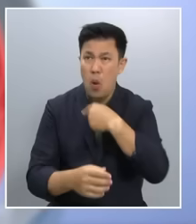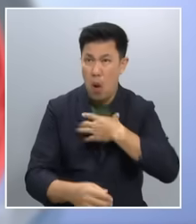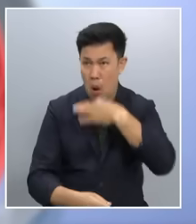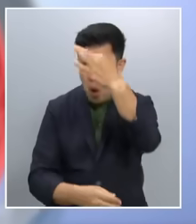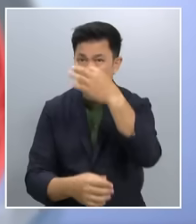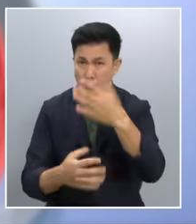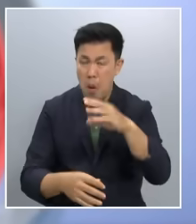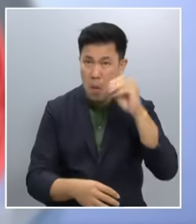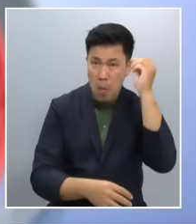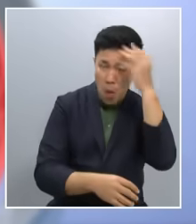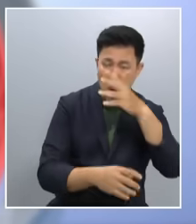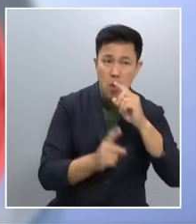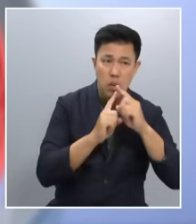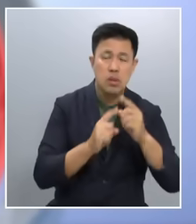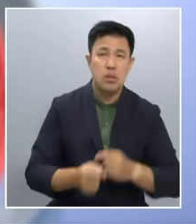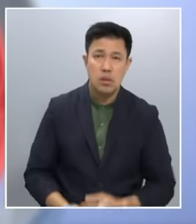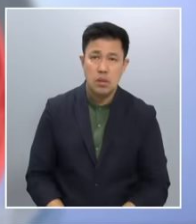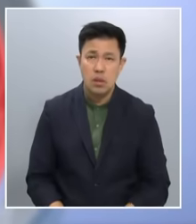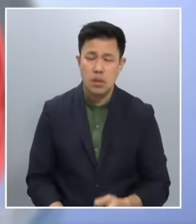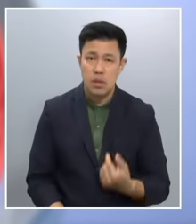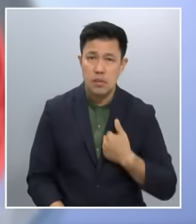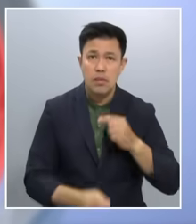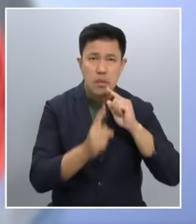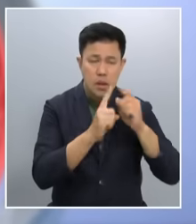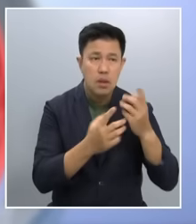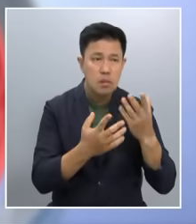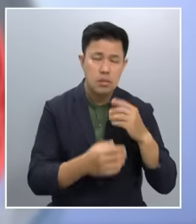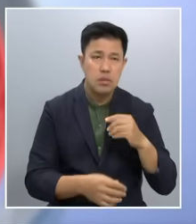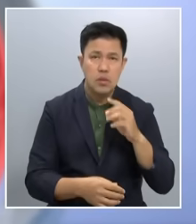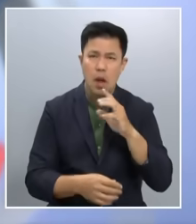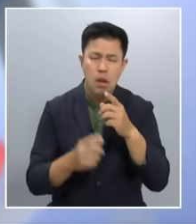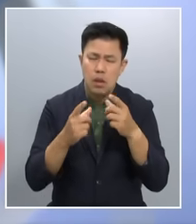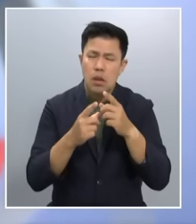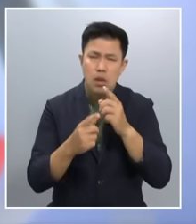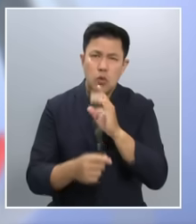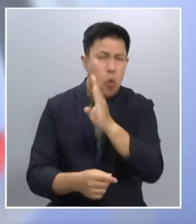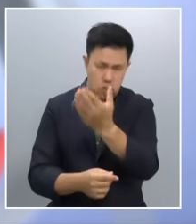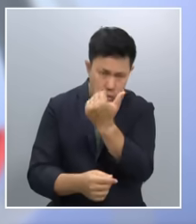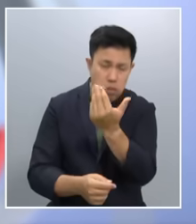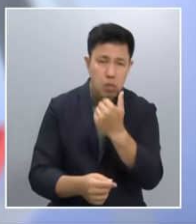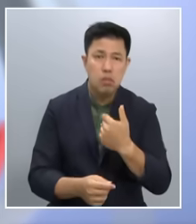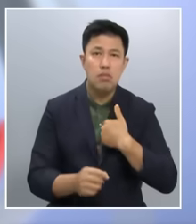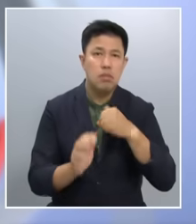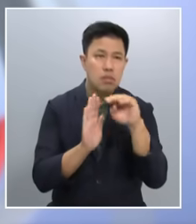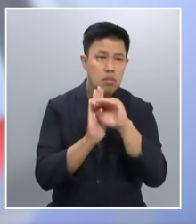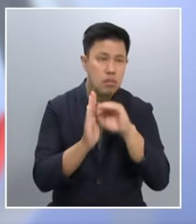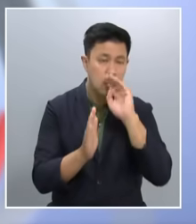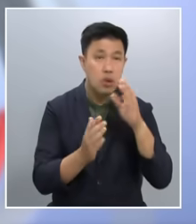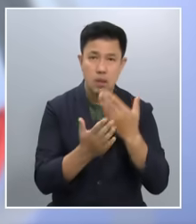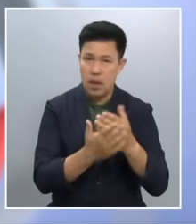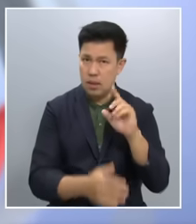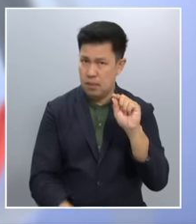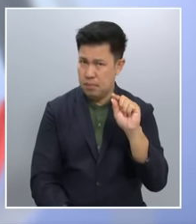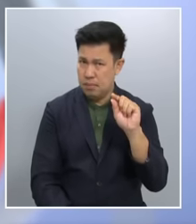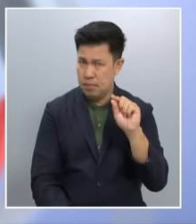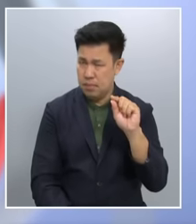ะอันนี้คือแบบตรงๆเลยเพราะพี่ก็คุยกับพี่พัดตรงๆทุกเรื่องเลย ได้ครับในเงื่อนไขเนี่ยผมบอกพี่พัดไปแล้วครับว่า20เพราะฉะนั้น